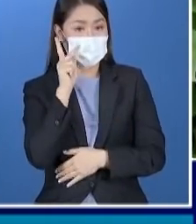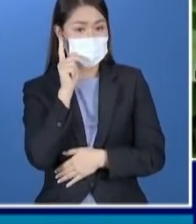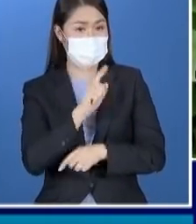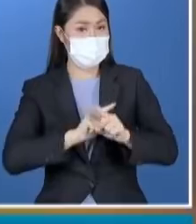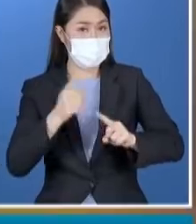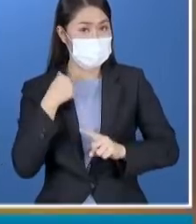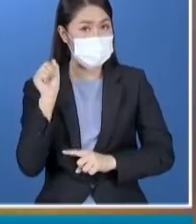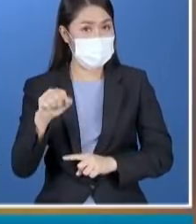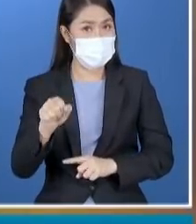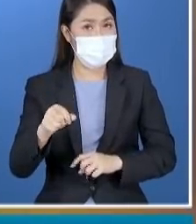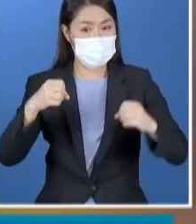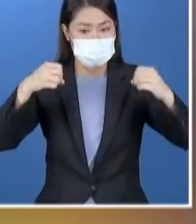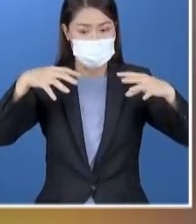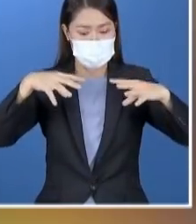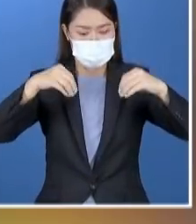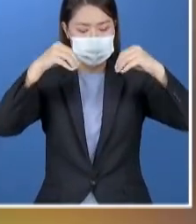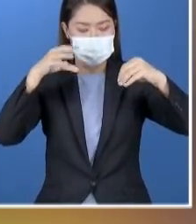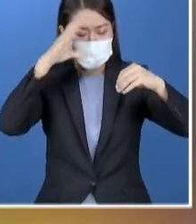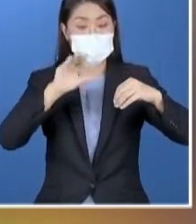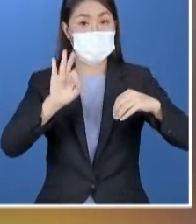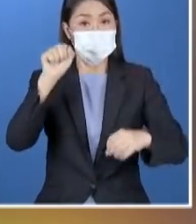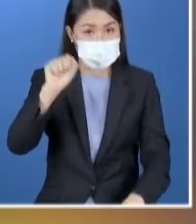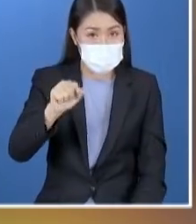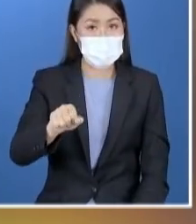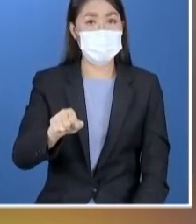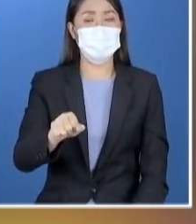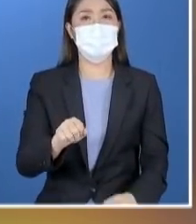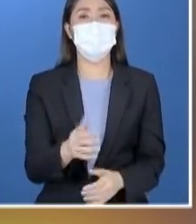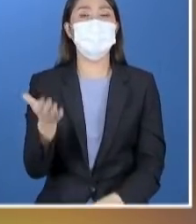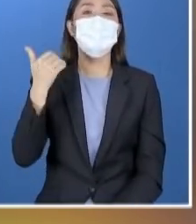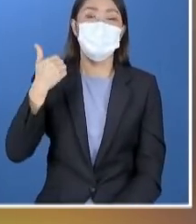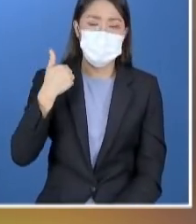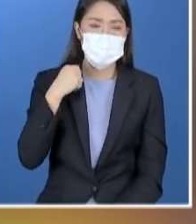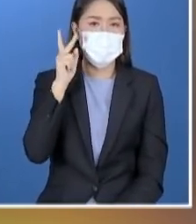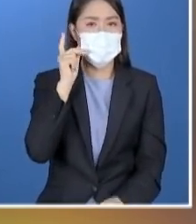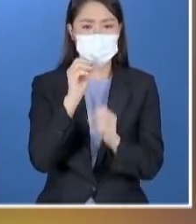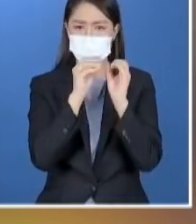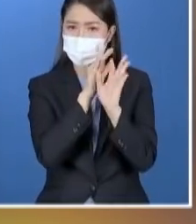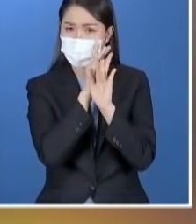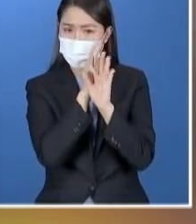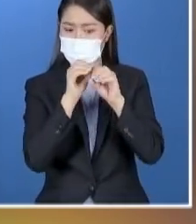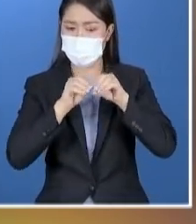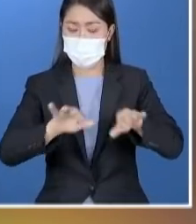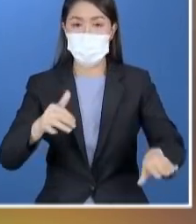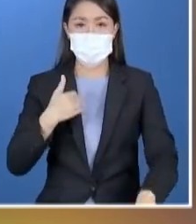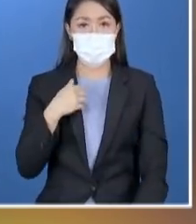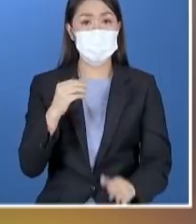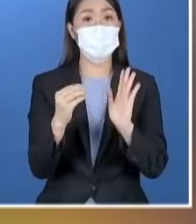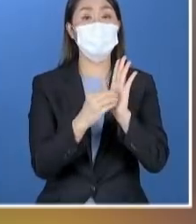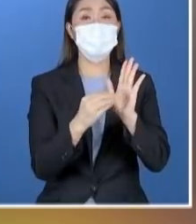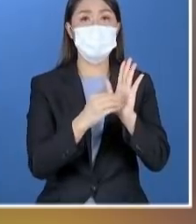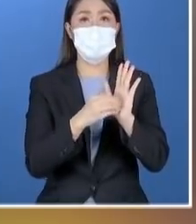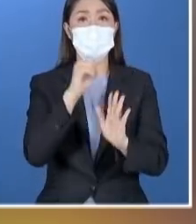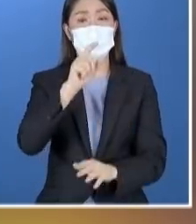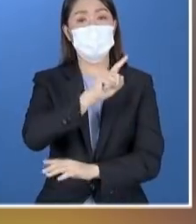าว่าไฟมันดับตอน 3:00 น.อะไรแบบนี้เป็นต้น แล้วเมื่อวานมันมีข่าวลือถึงขนาดว่าพูดกันว่าทางกทม.เอง